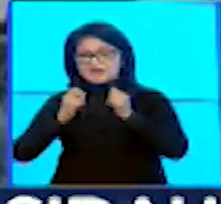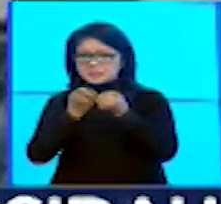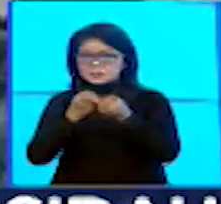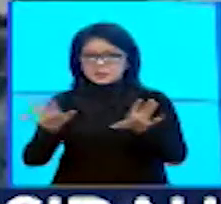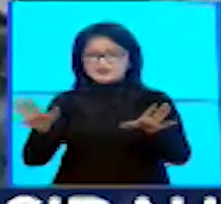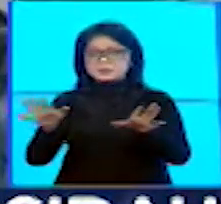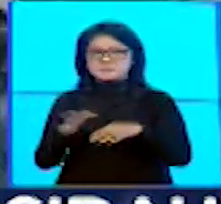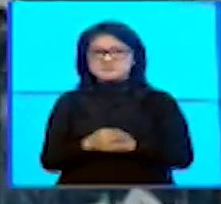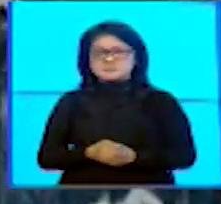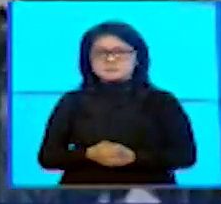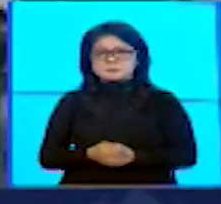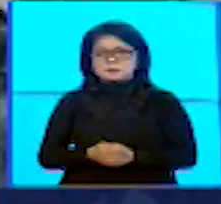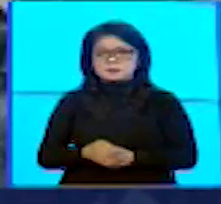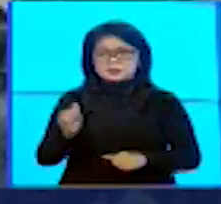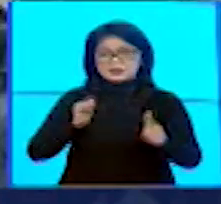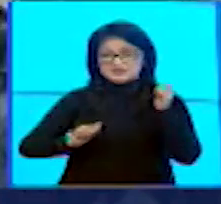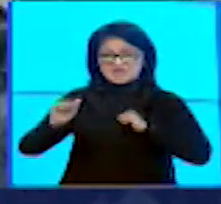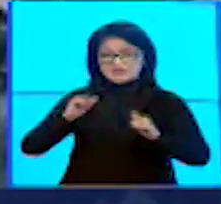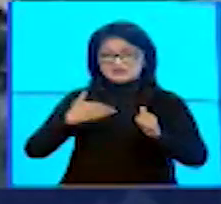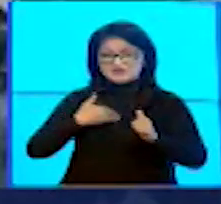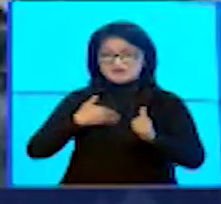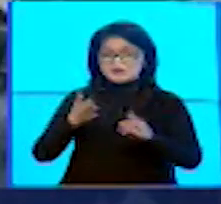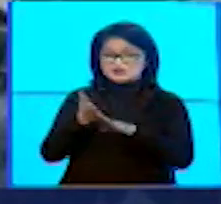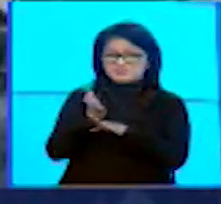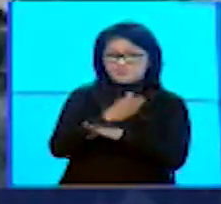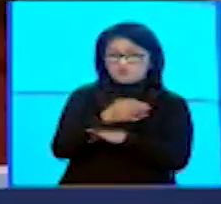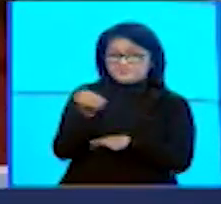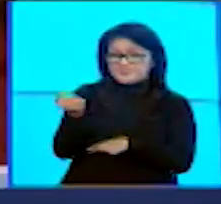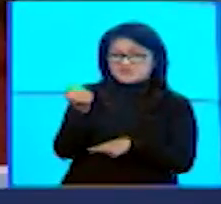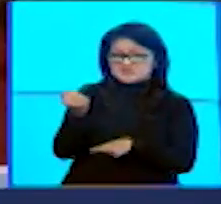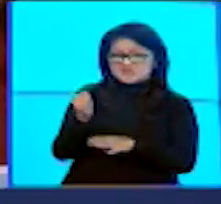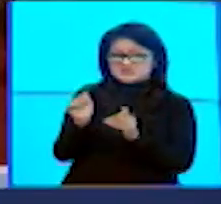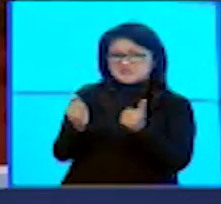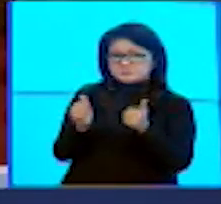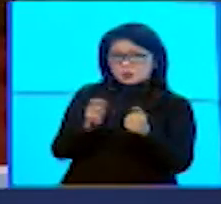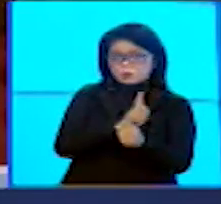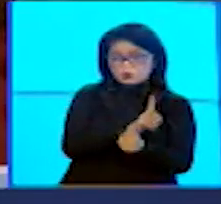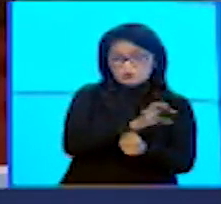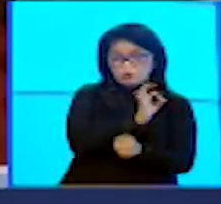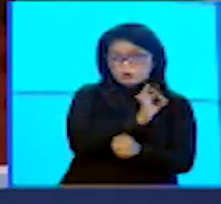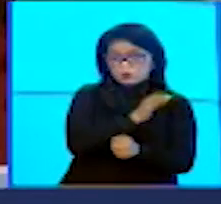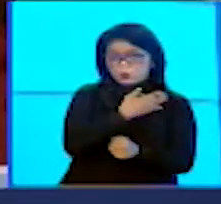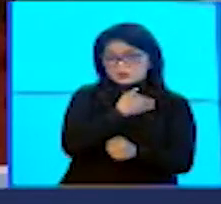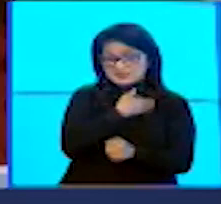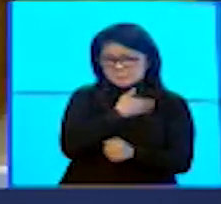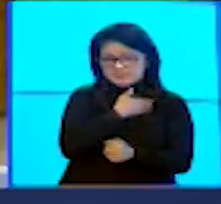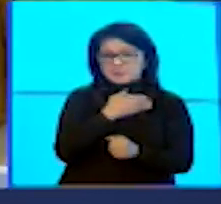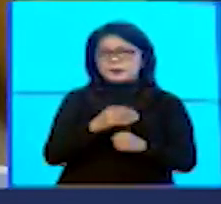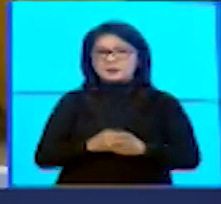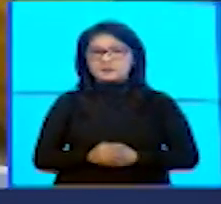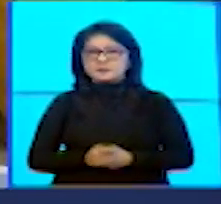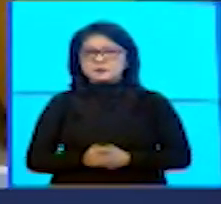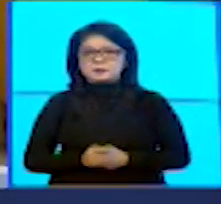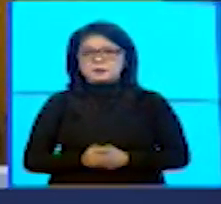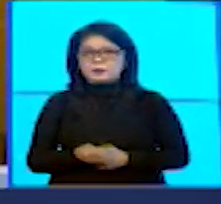ibu sebelum ke pasar, ibu nyiapin dulu buat keperluan ibu saya, ya